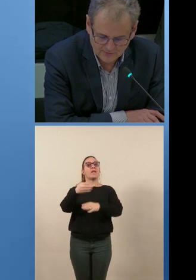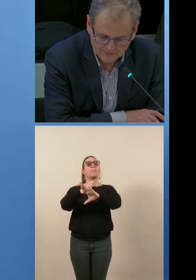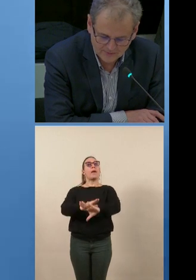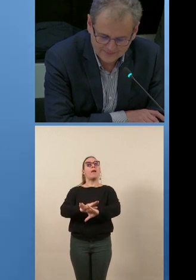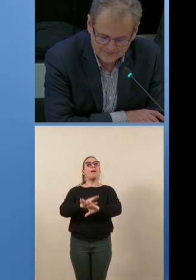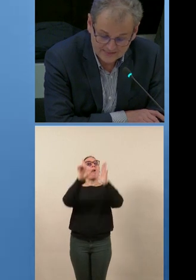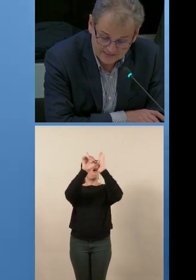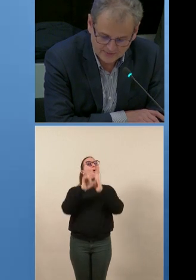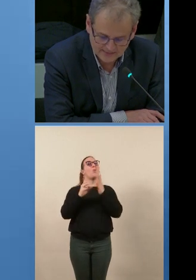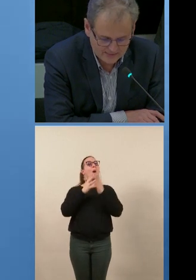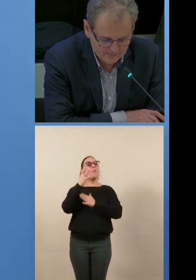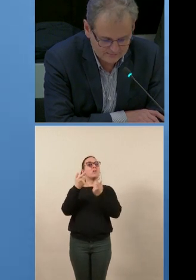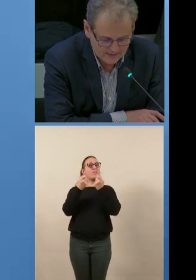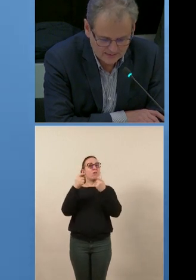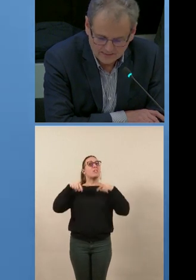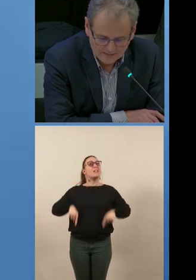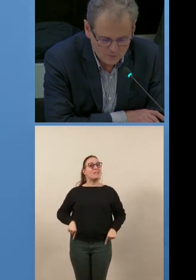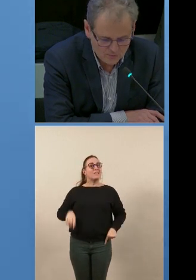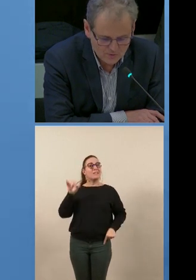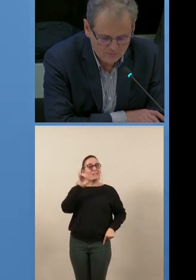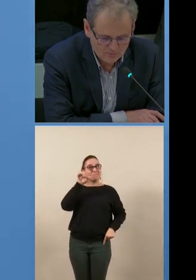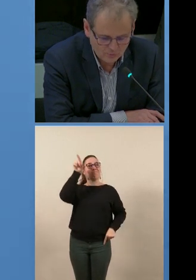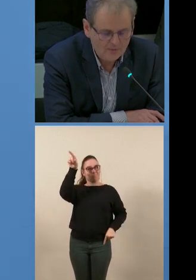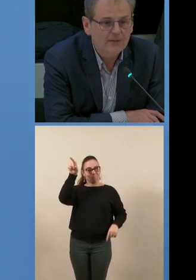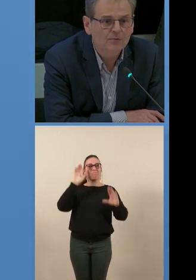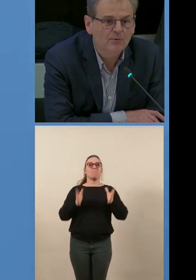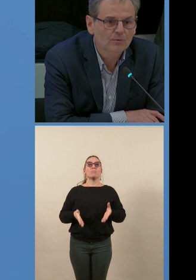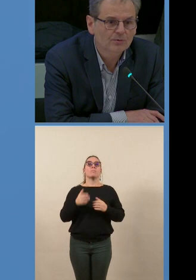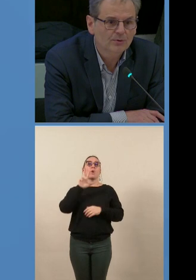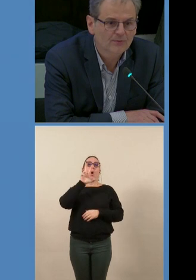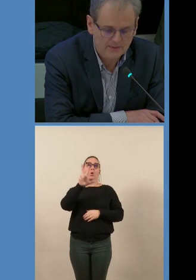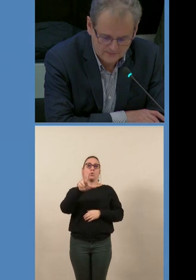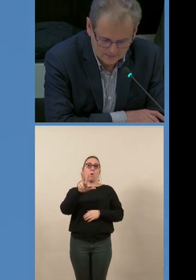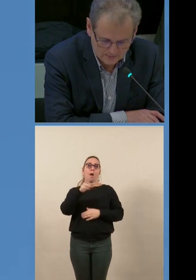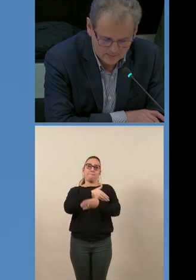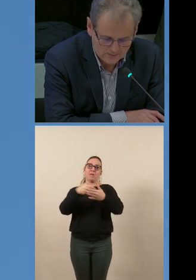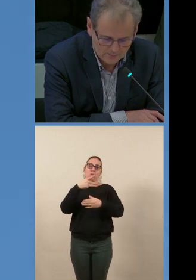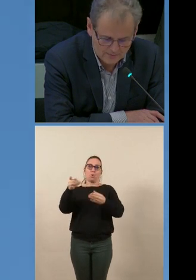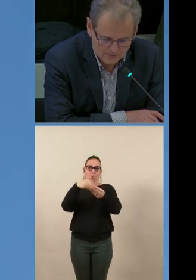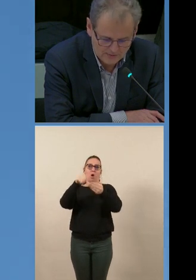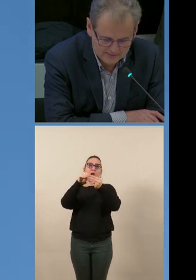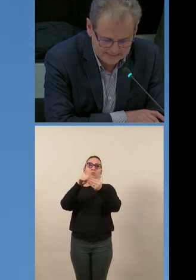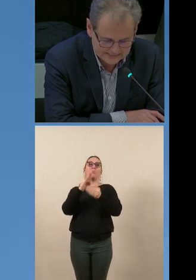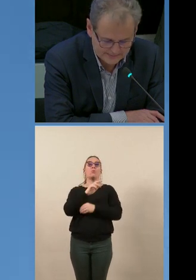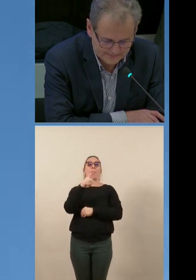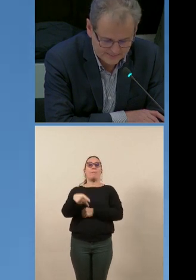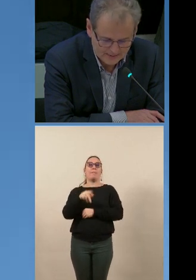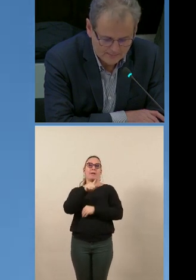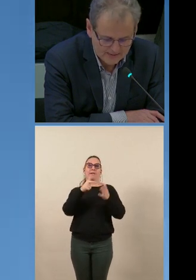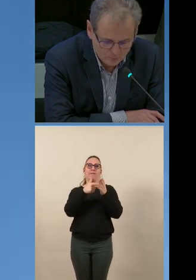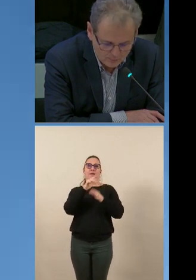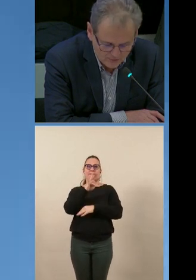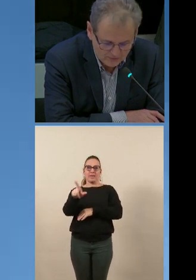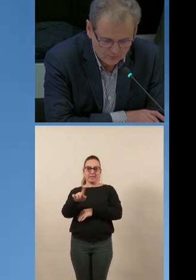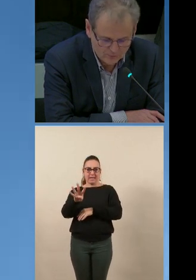Loix de finance décidé par l'État ajoute seulement 3 millions d'euros de recettes p 2024